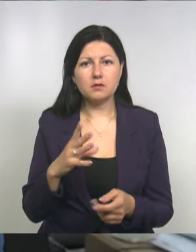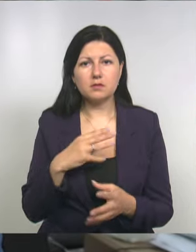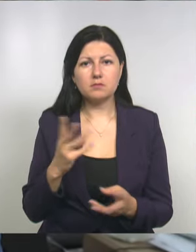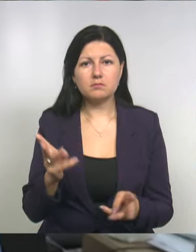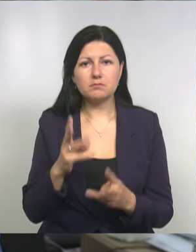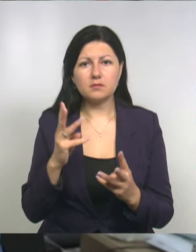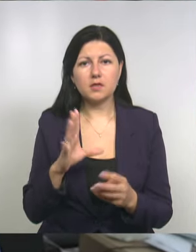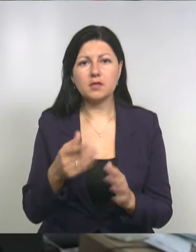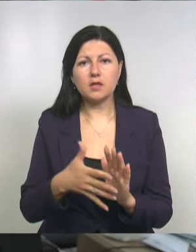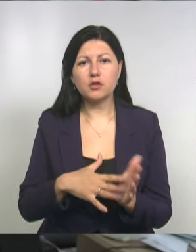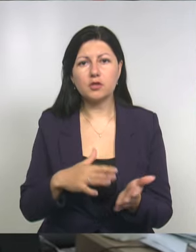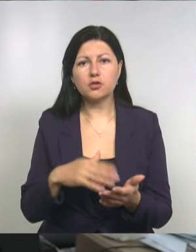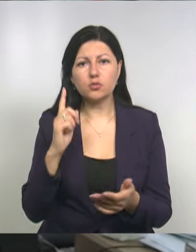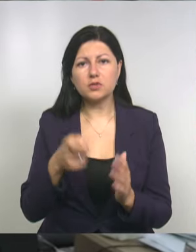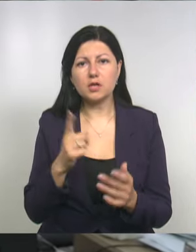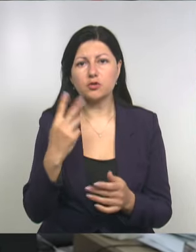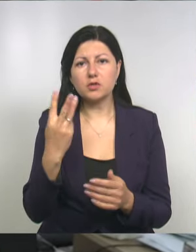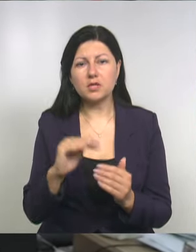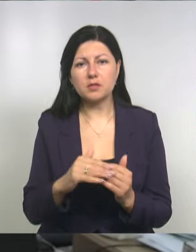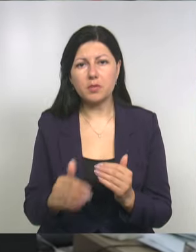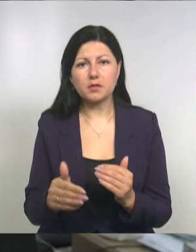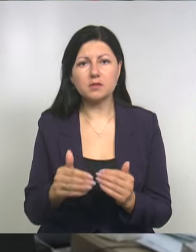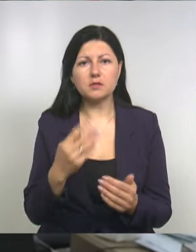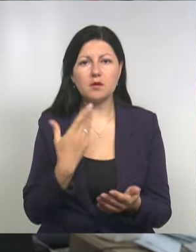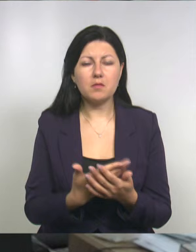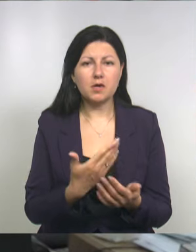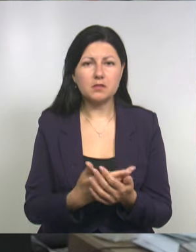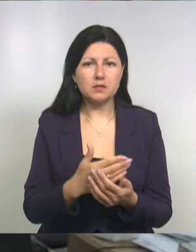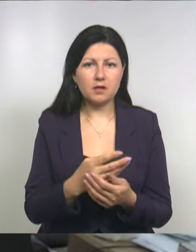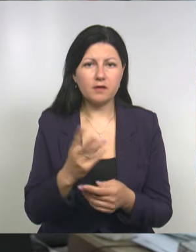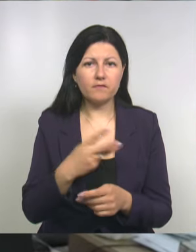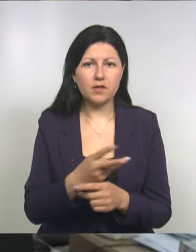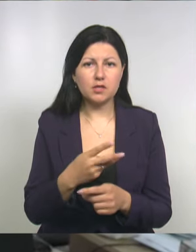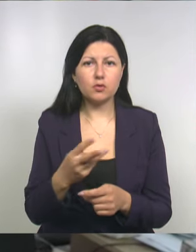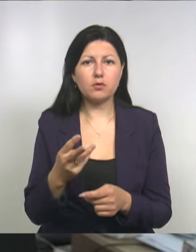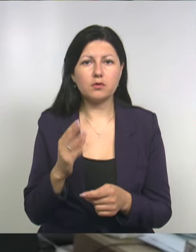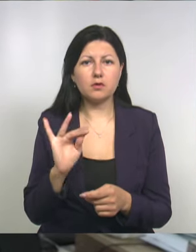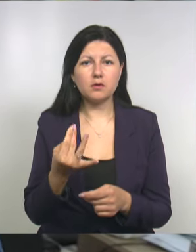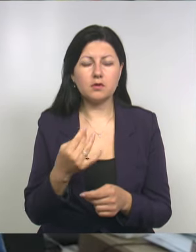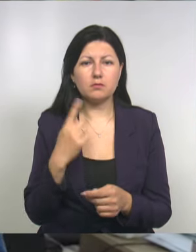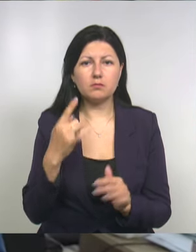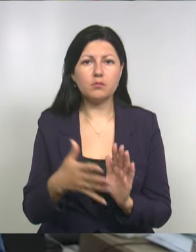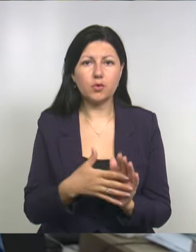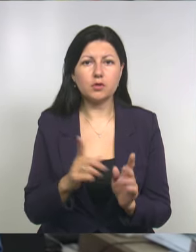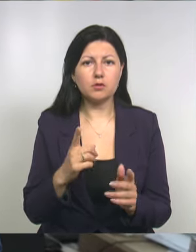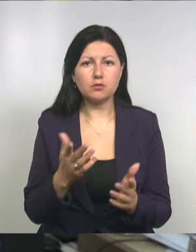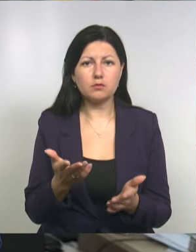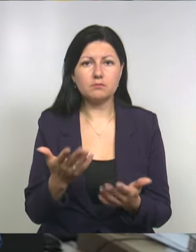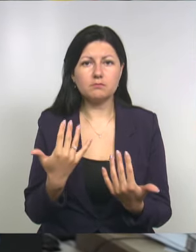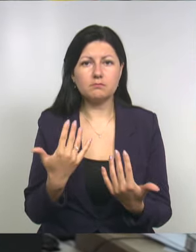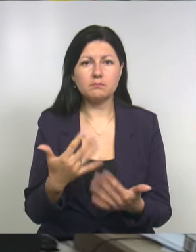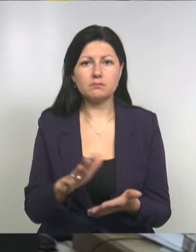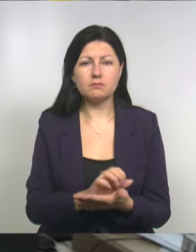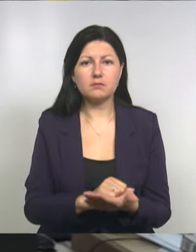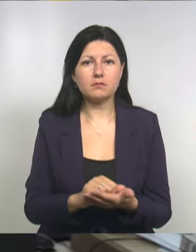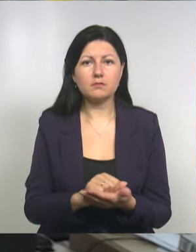а в дальнейшем уже узнали, что это третий подъезд, показали видео. И уже по видео мы поняли, что все, да, мы как